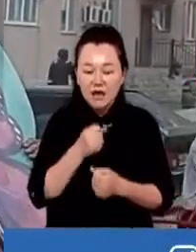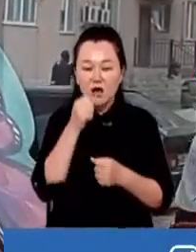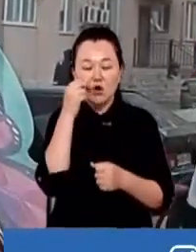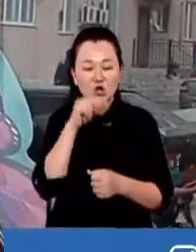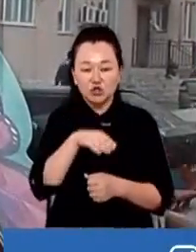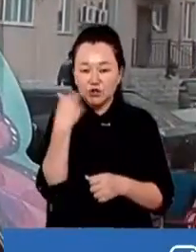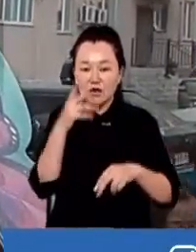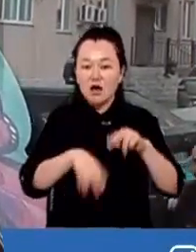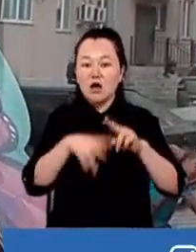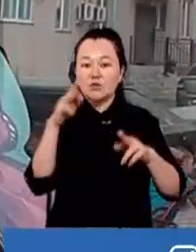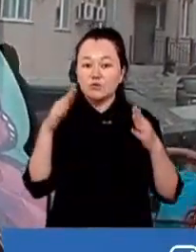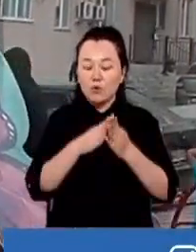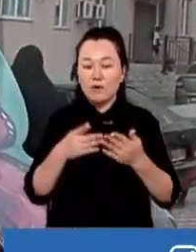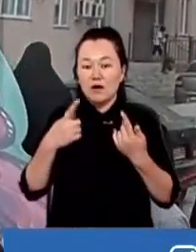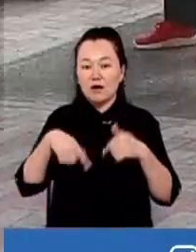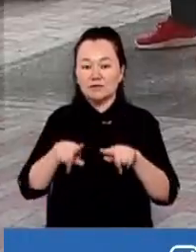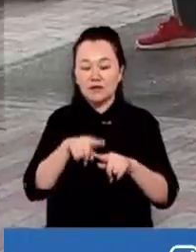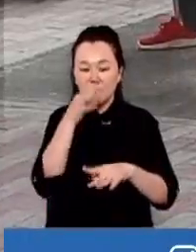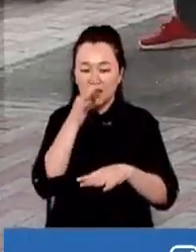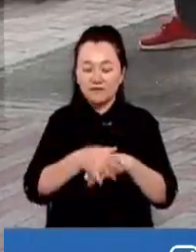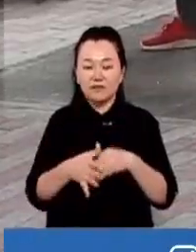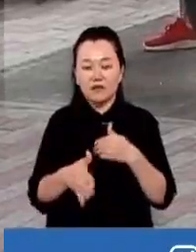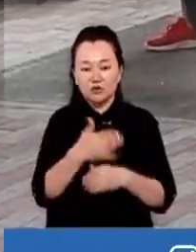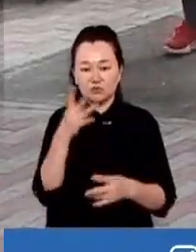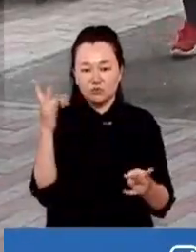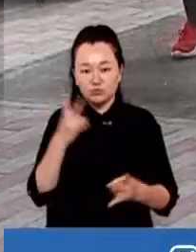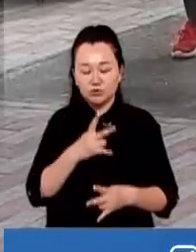салған мердігер компанияны жауапкершілікке тарту керек